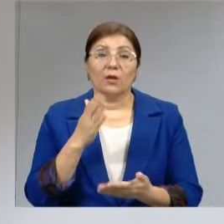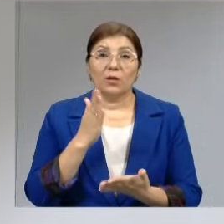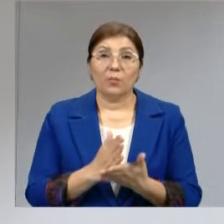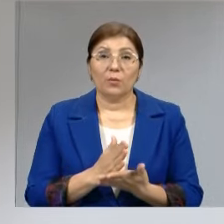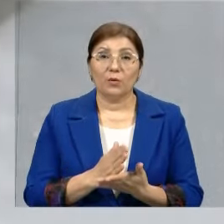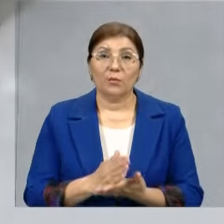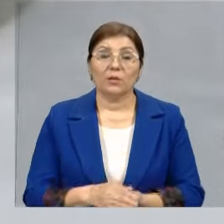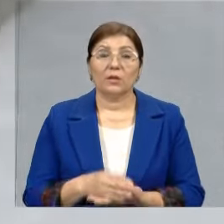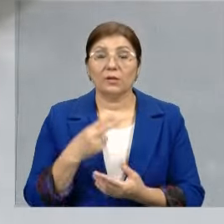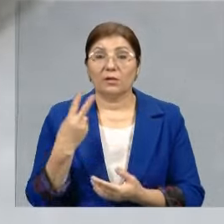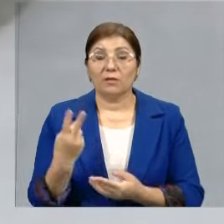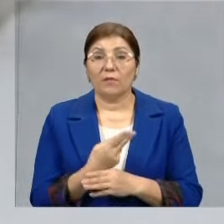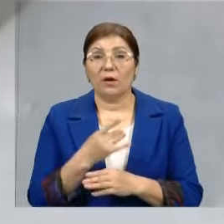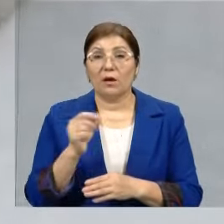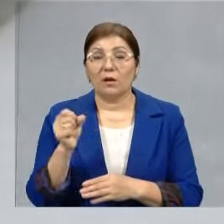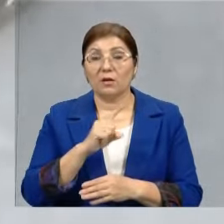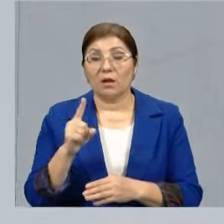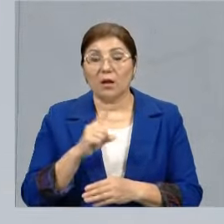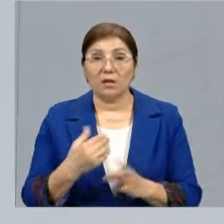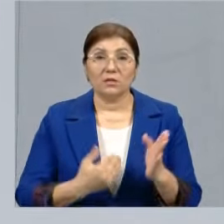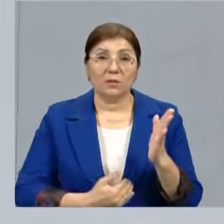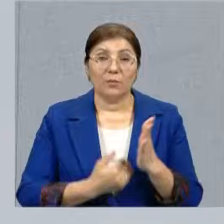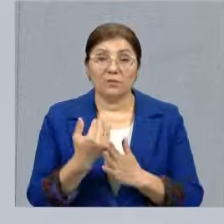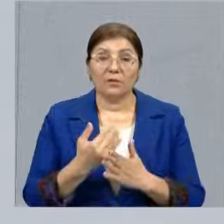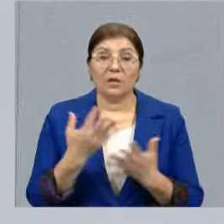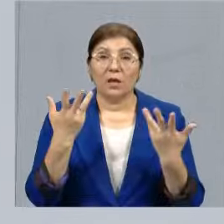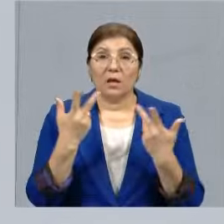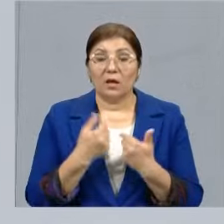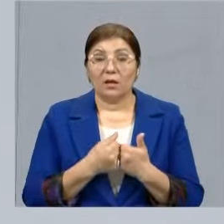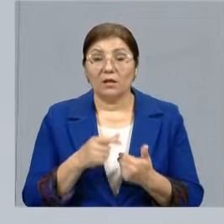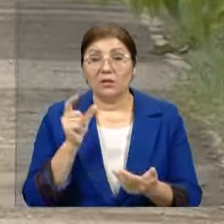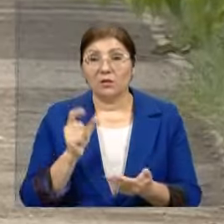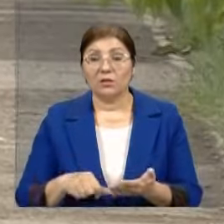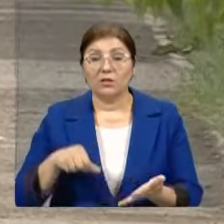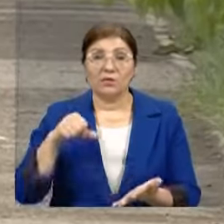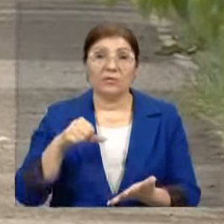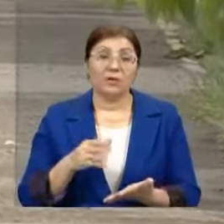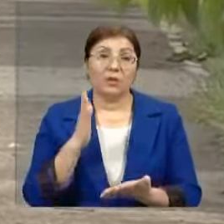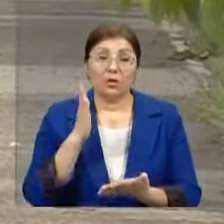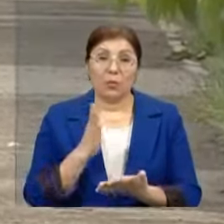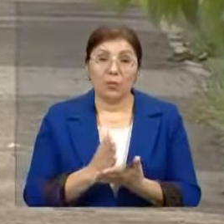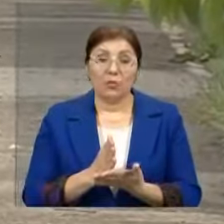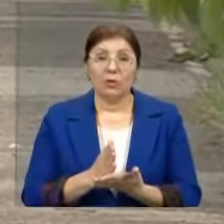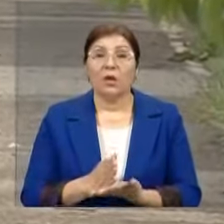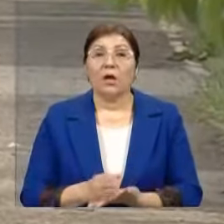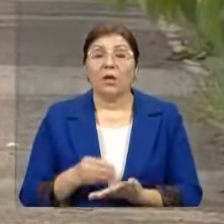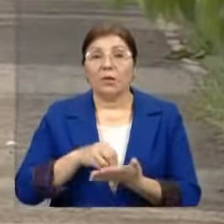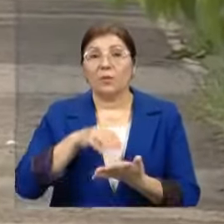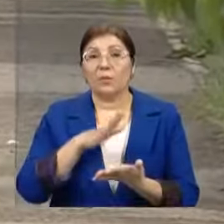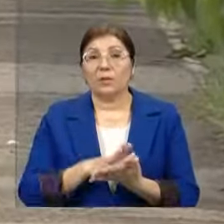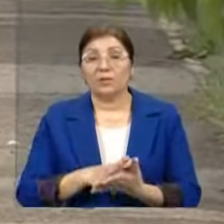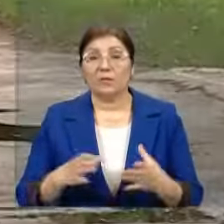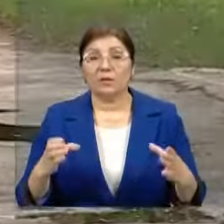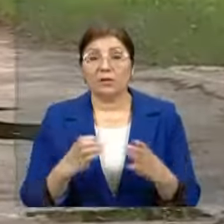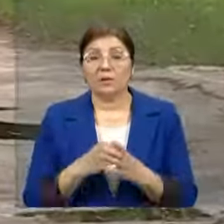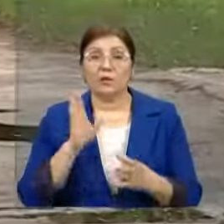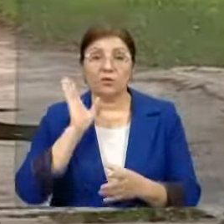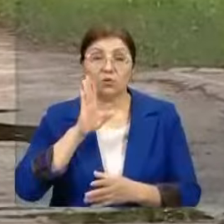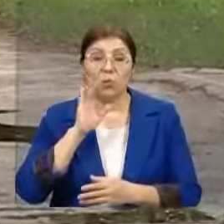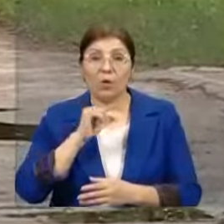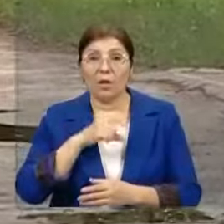1,5, а то и в 2 раза больше. Необходимо отметить, что количество членов семьи обязательно будет учитываться. Поэтому в компании Soenergy Group